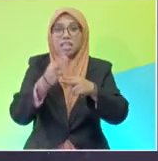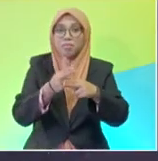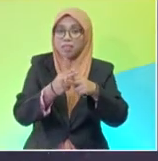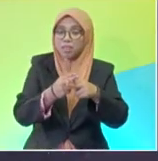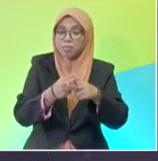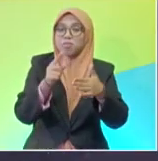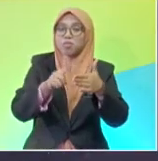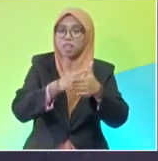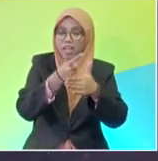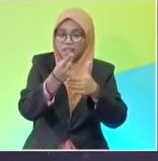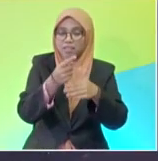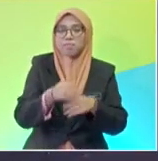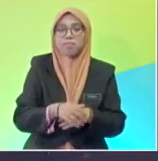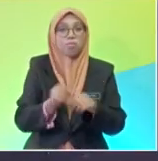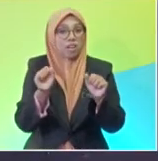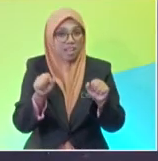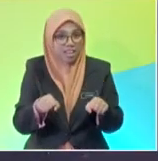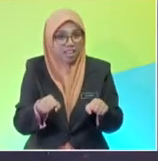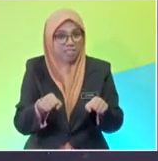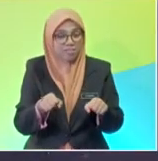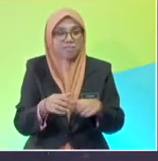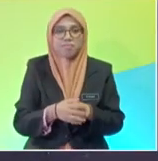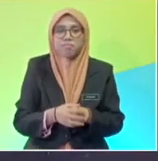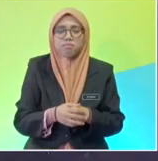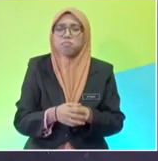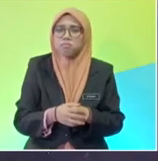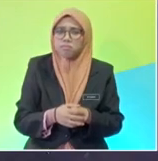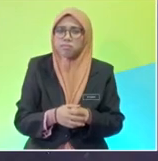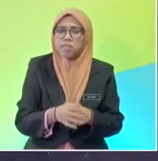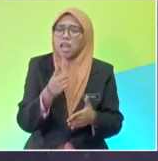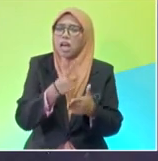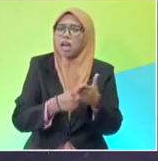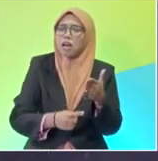cikgu. Jadi, apa nama bulan yang pertama?